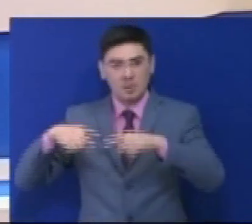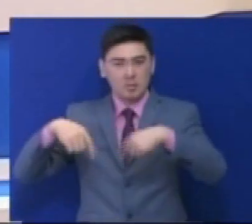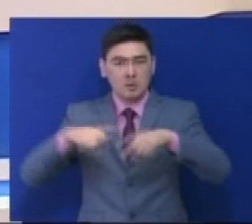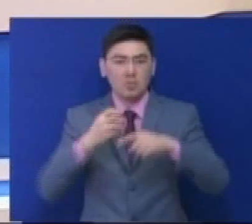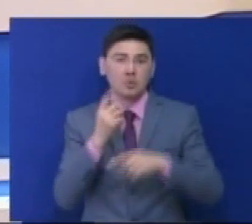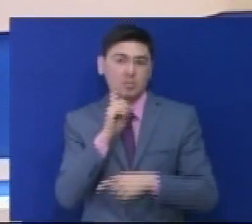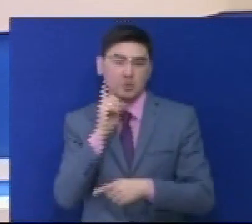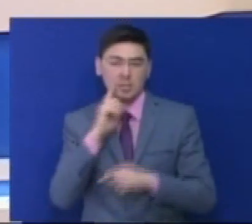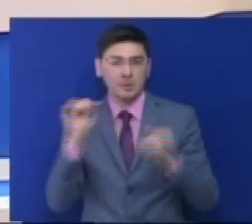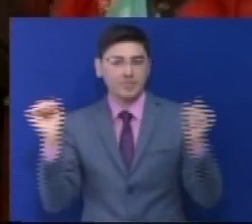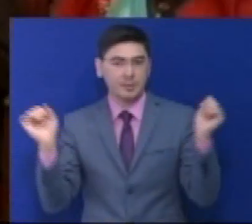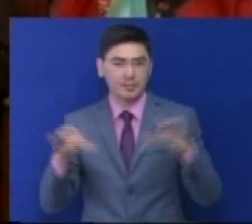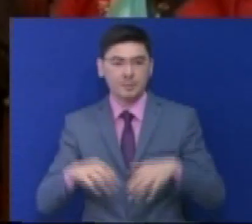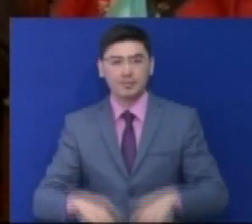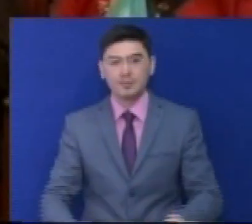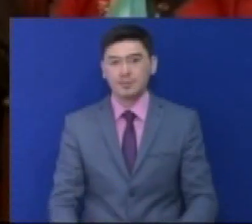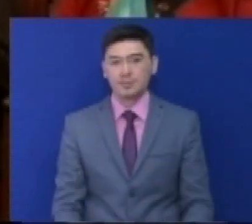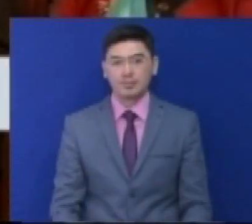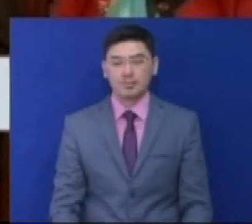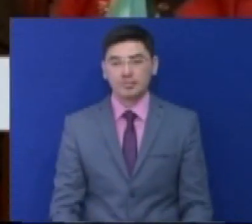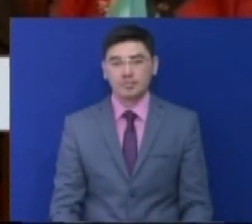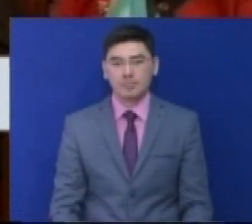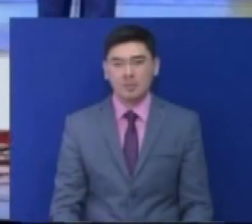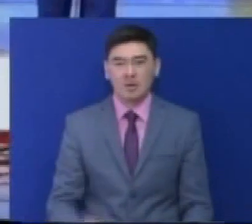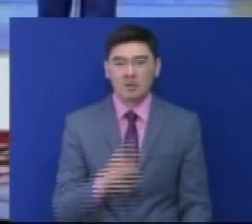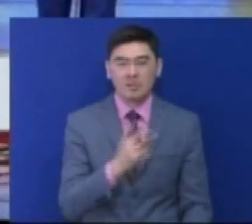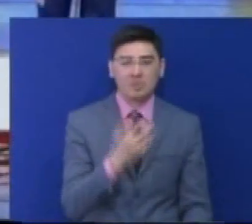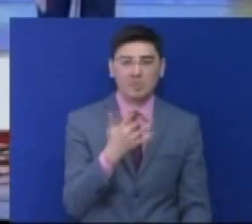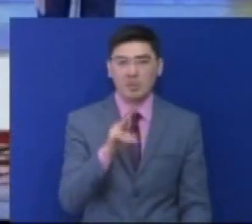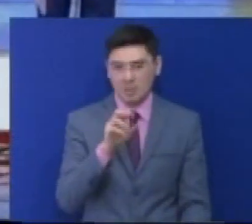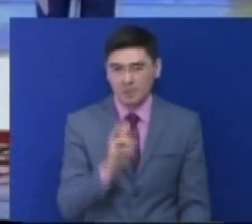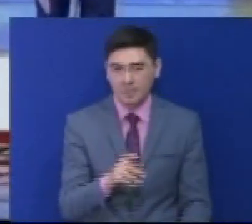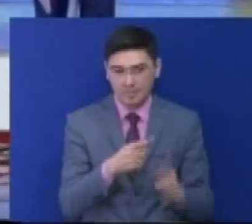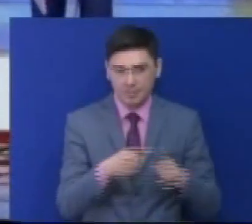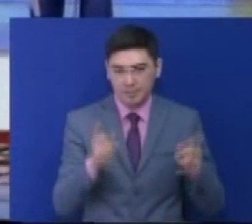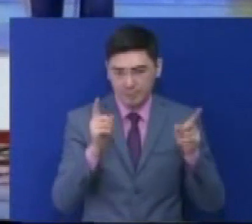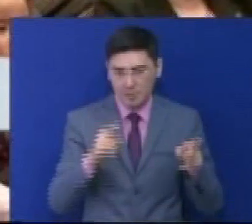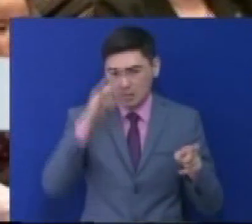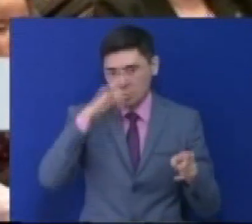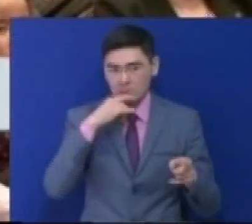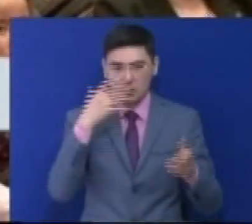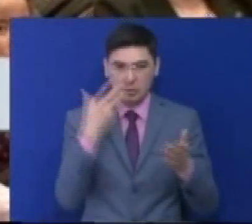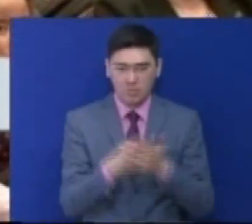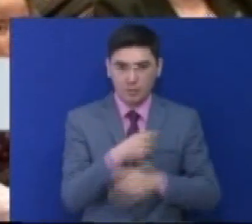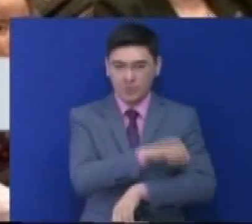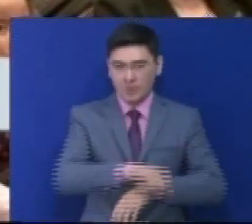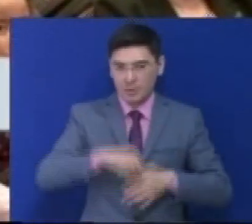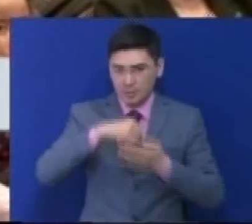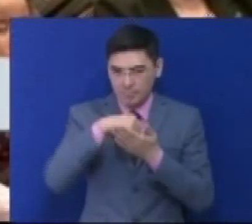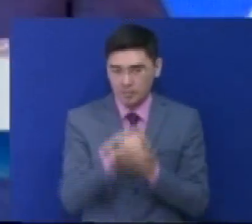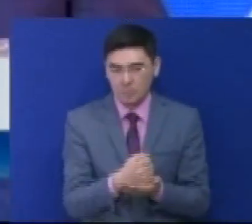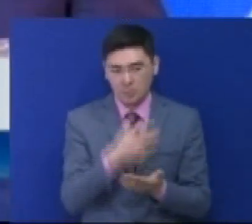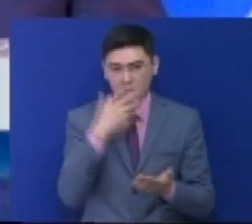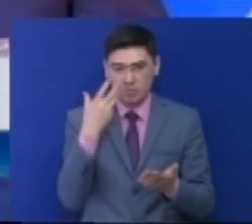а также молодежь. За четверть века Казахстан стал развитой страной со своими границами и столицей. Страна,